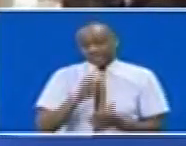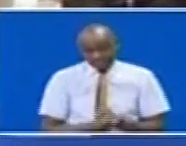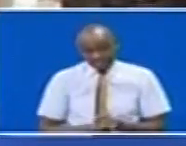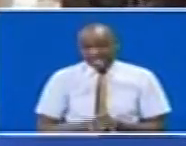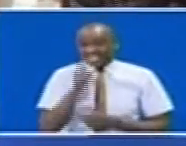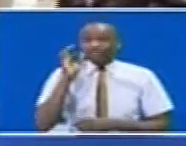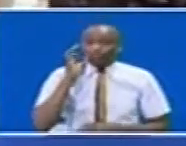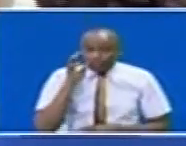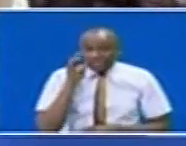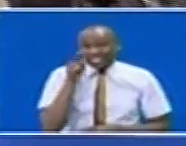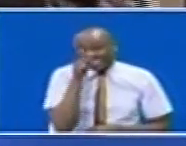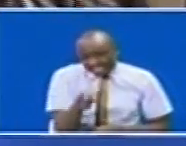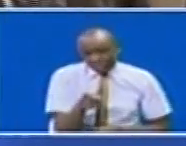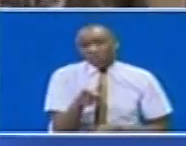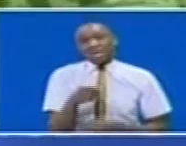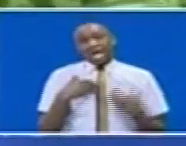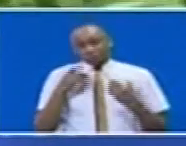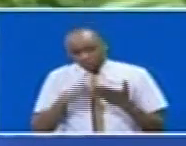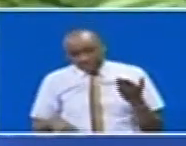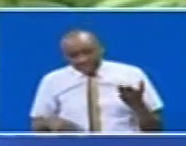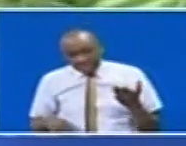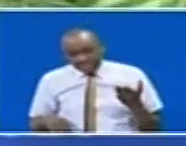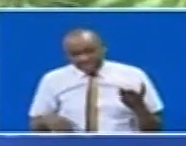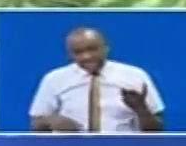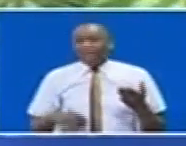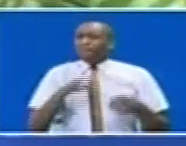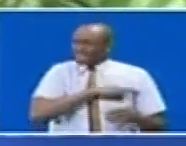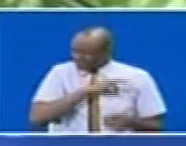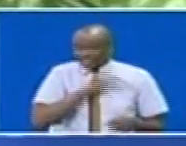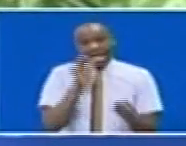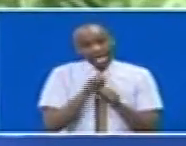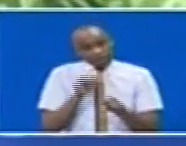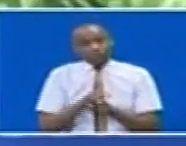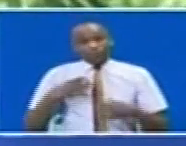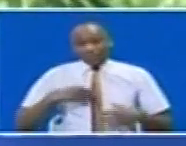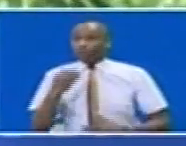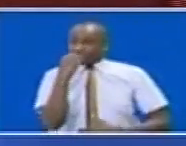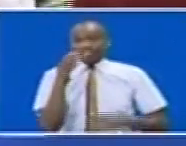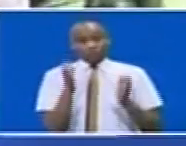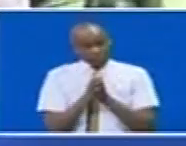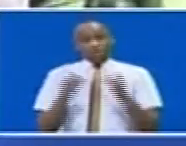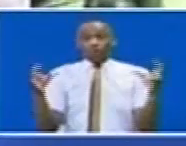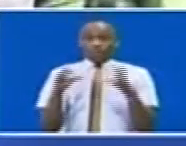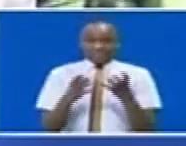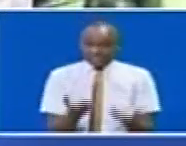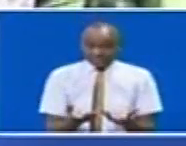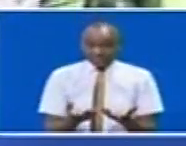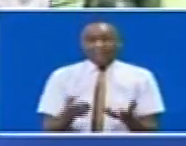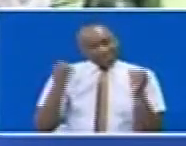ni matunda yenye virutubisho vingi venye faida kwa walaji, na jamii ya hapa